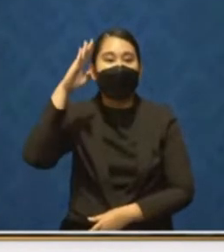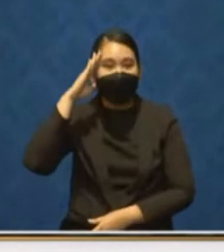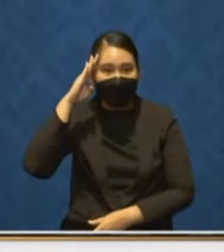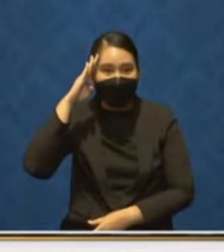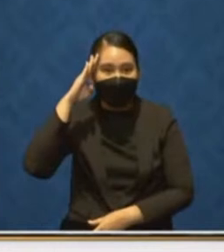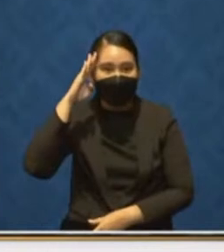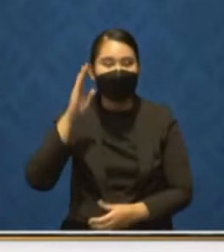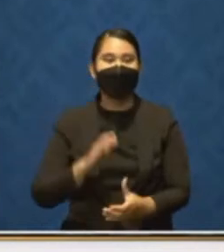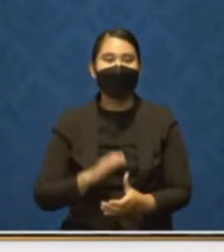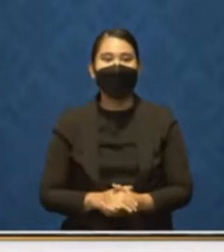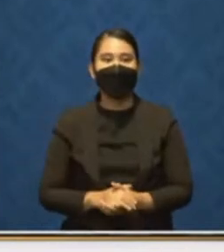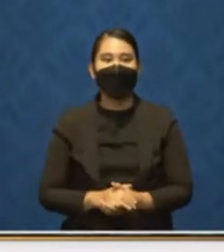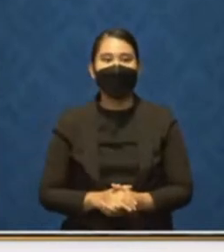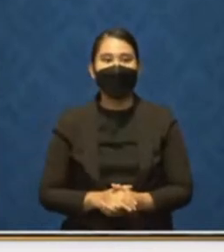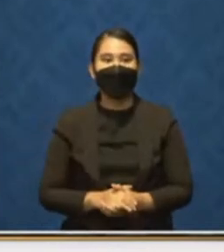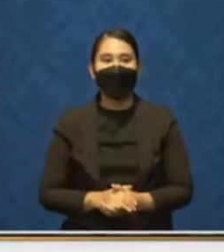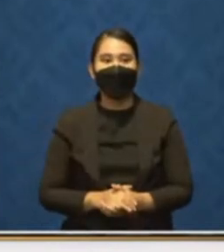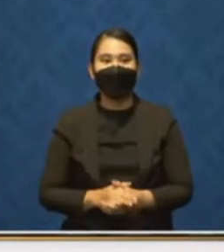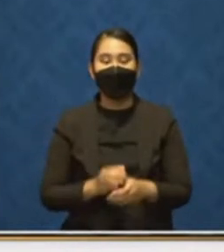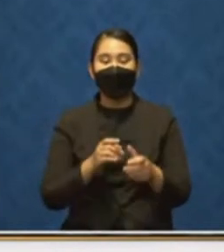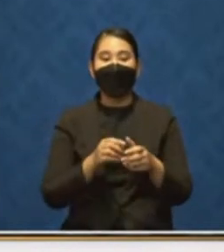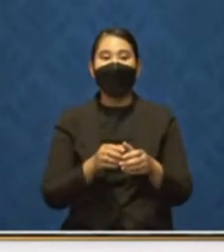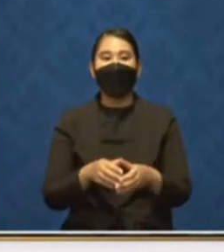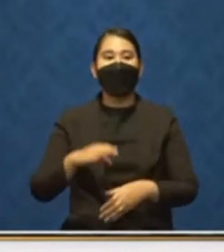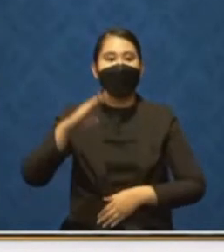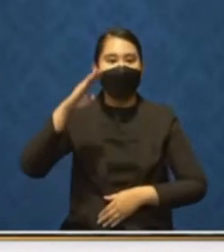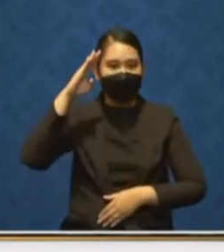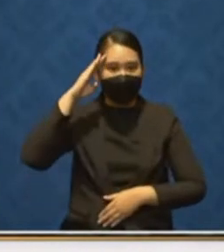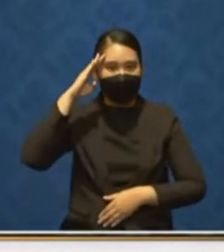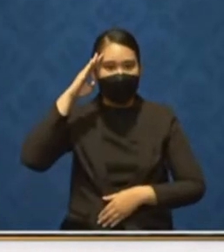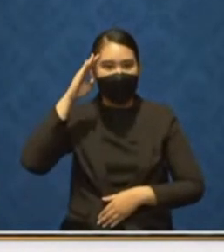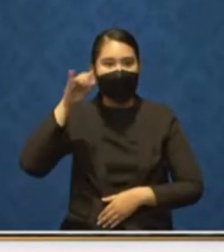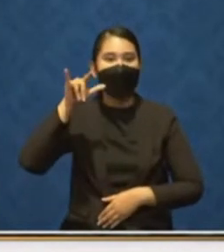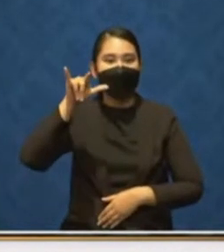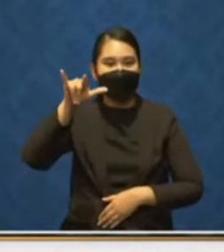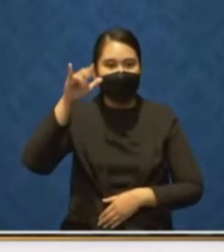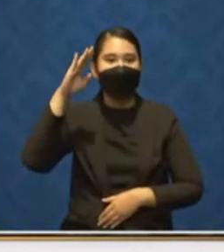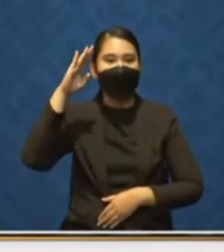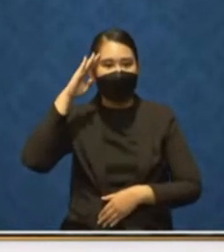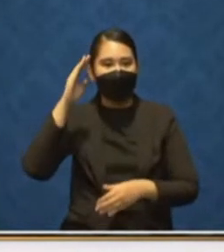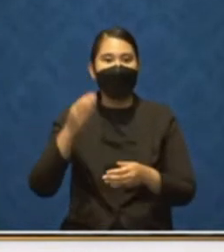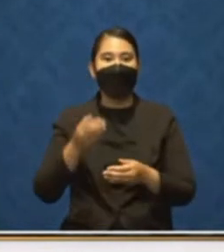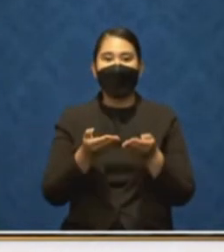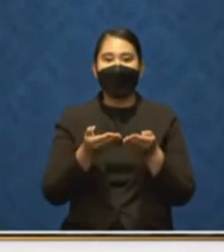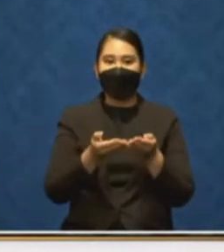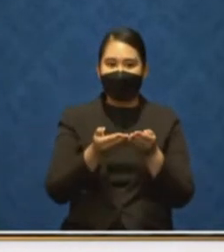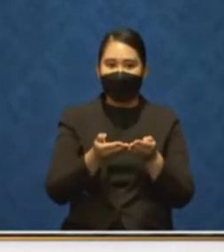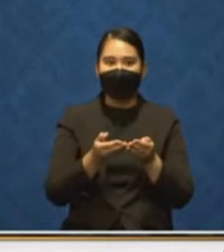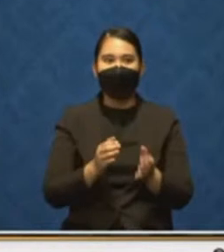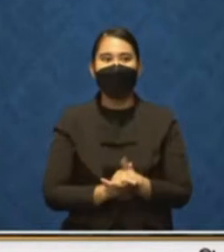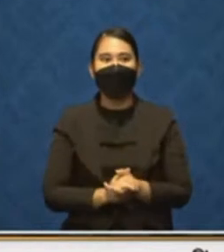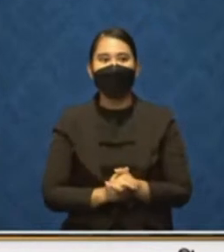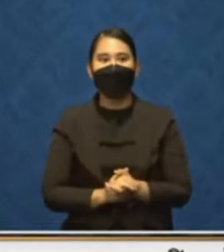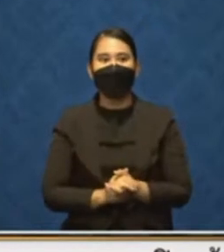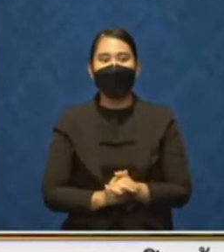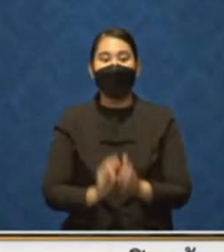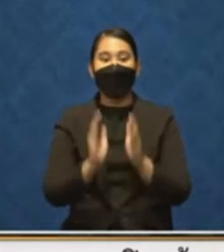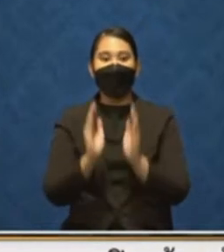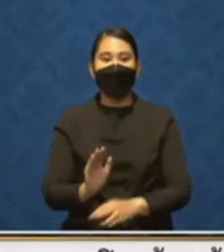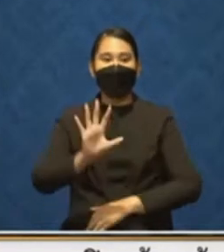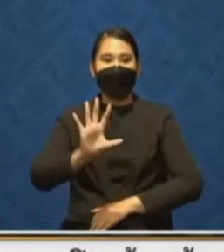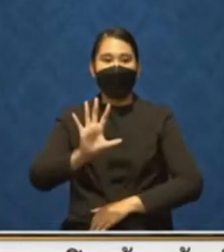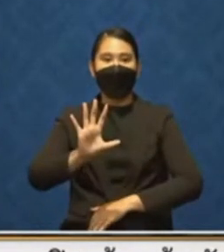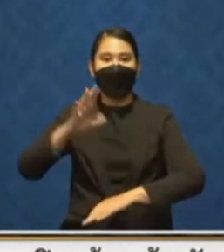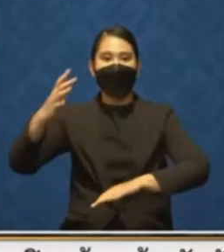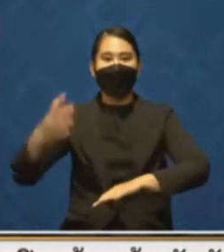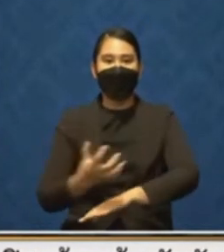ผู้จัดการทหารเรือสถานการณ์ตำรวจจนทั้งผู้จัดการทหารสูงสุดหน่ะได้ยืมราชการปกครองประเทศจาก